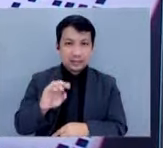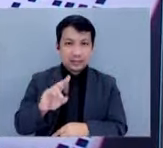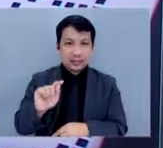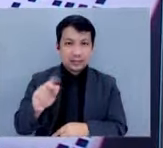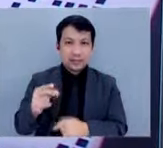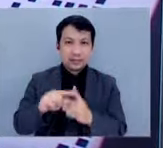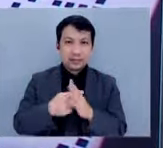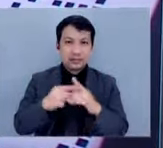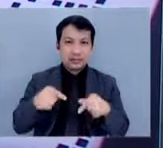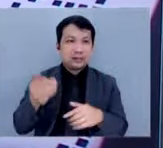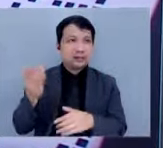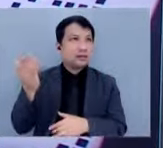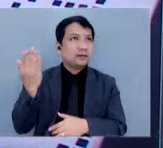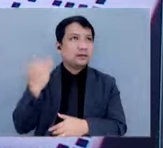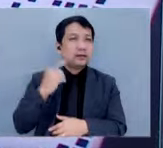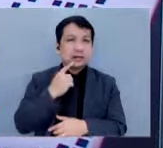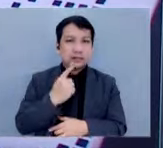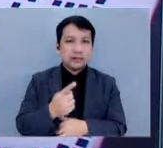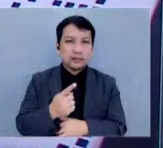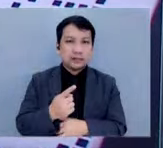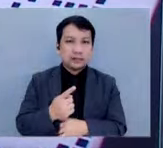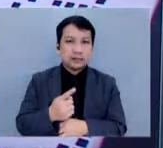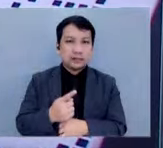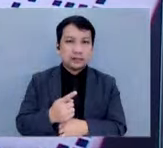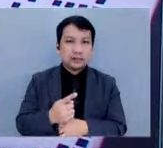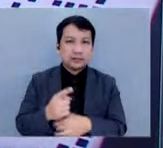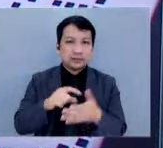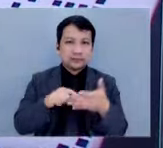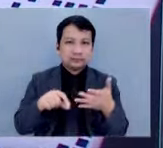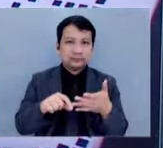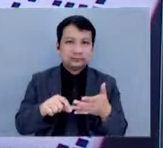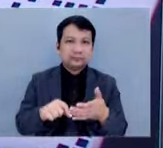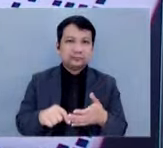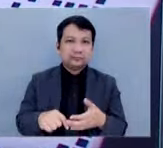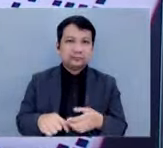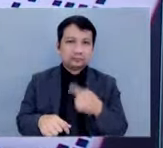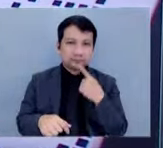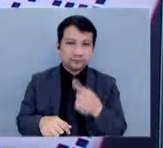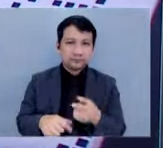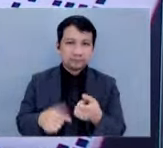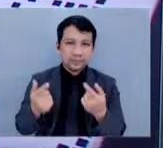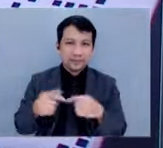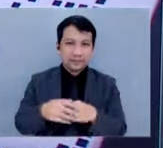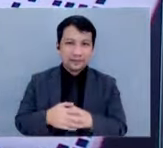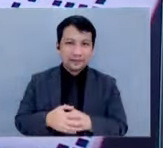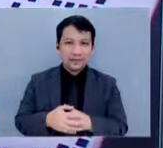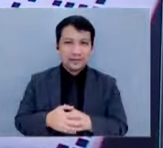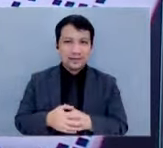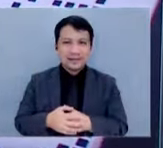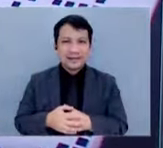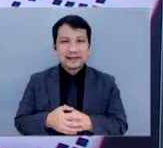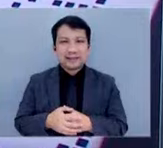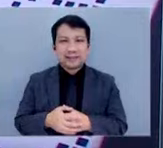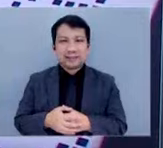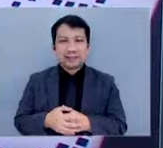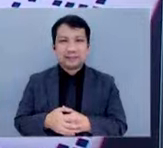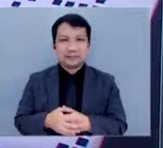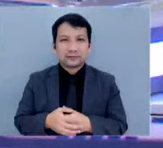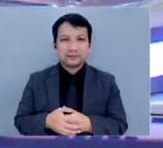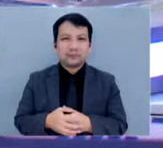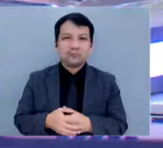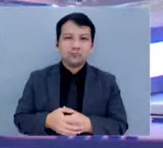nung third quarter star ba? Oo, ano po. Eh, grabe naman. Grabe naman yun. Di naman.